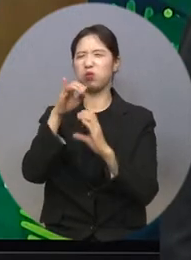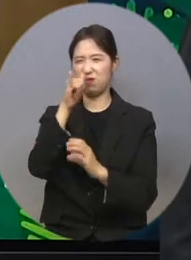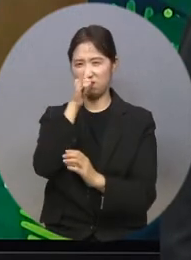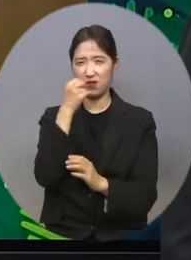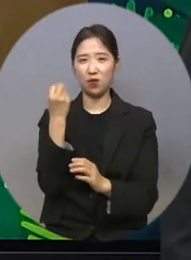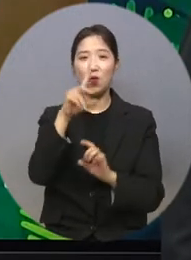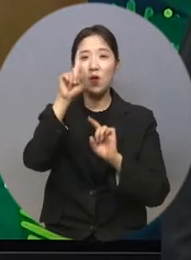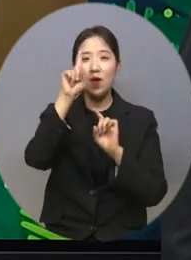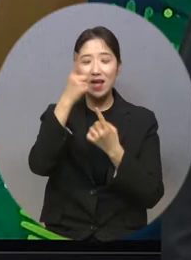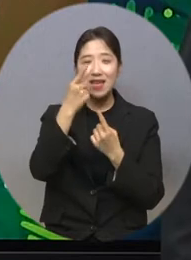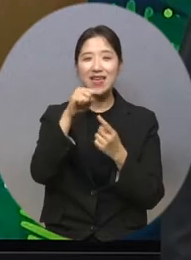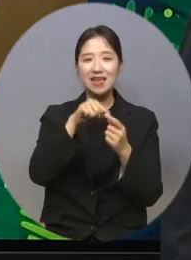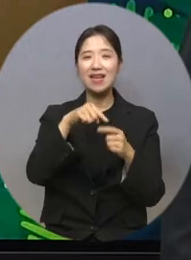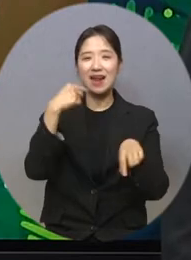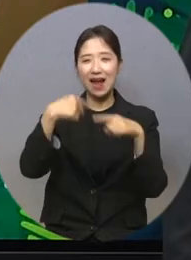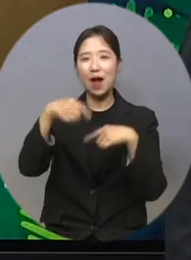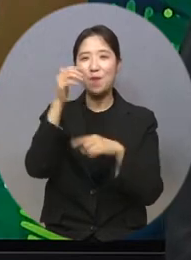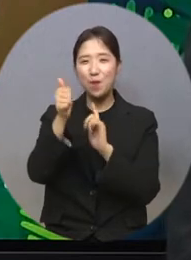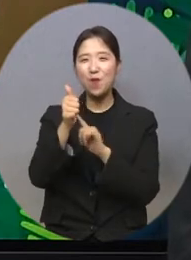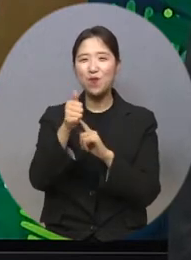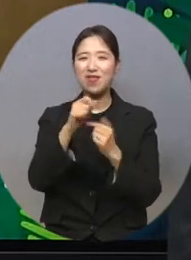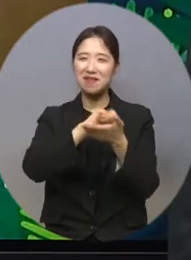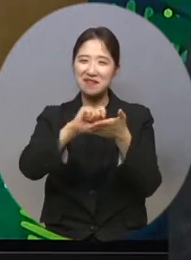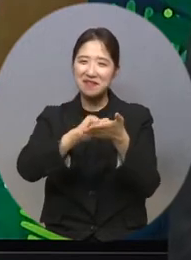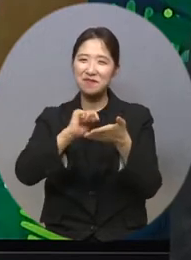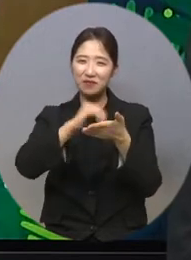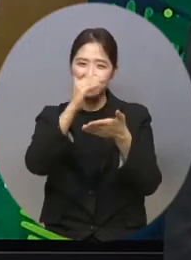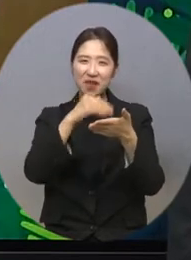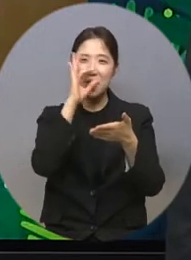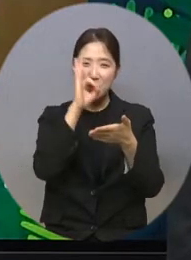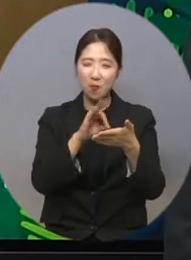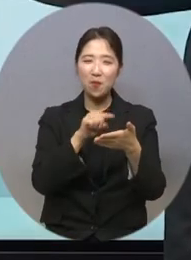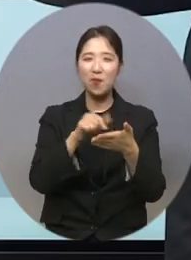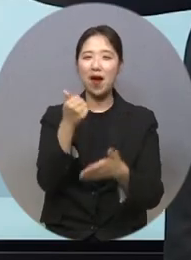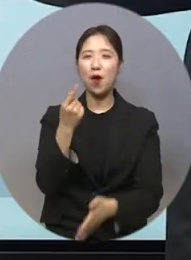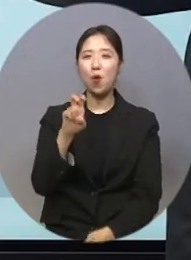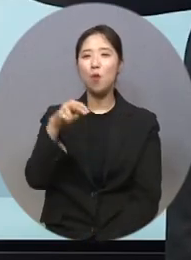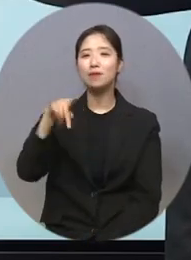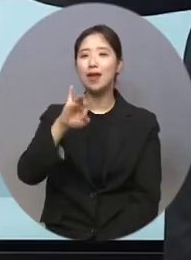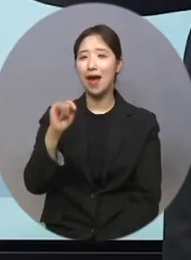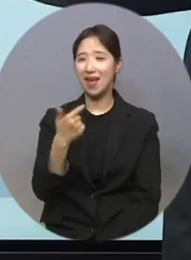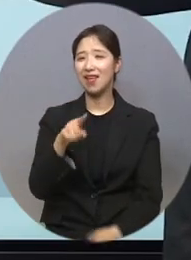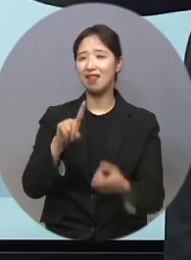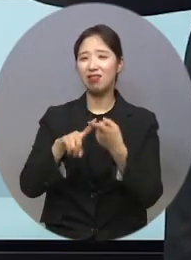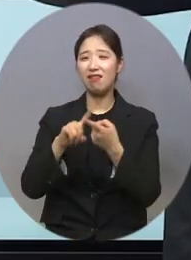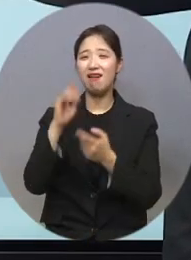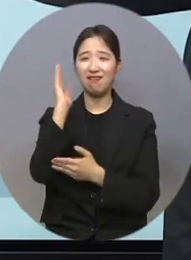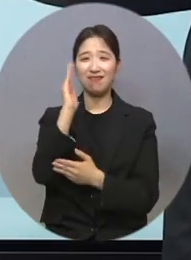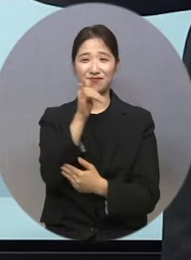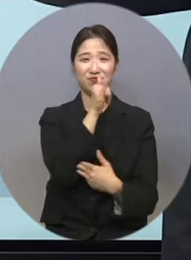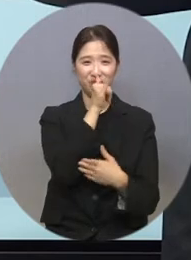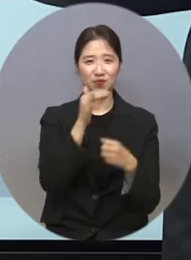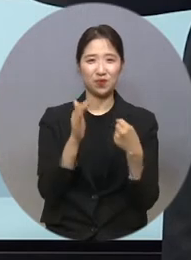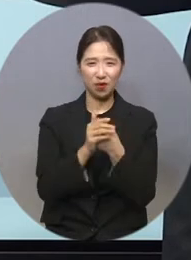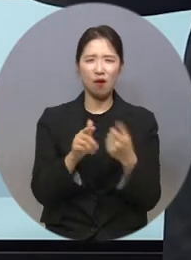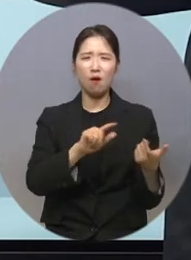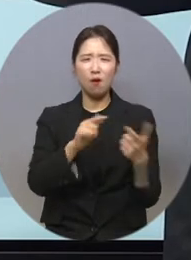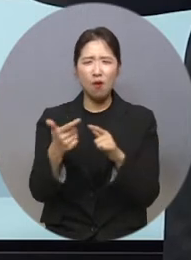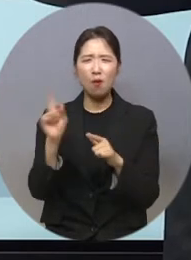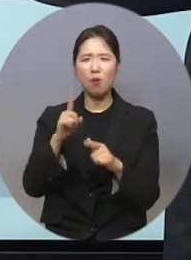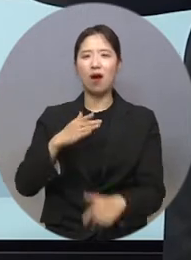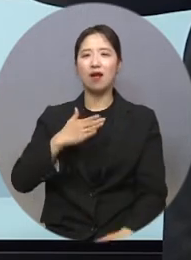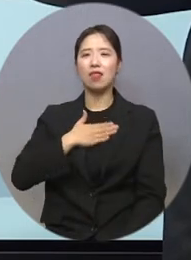이길보라 감독님 에세이가 많이 도움이 됐는데 거기에도 홈사인에 대한 얘기를 써주셨더라고요. 그래서 여러 가지가